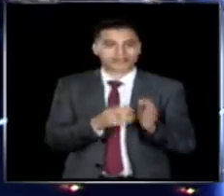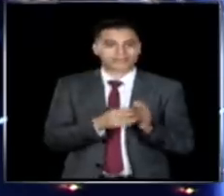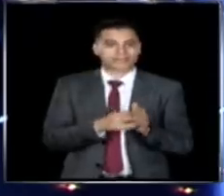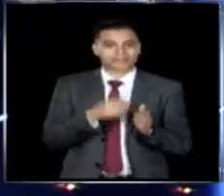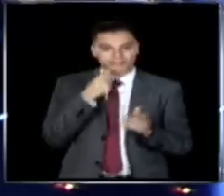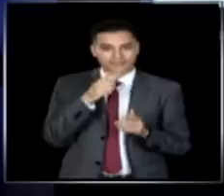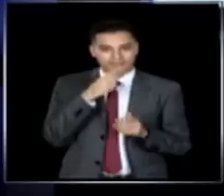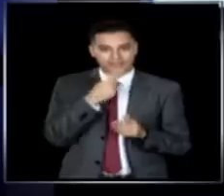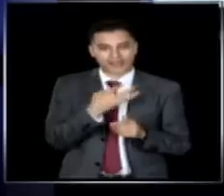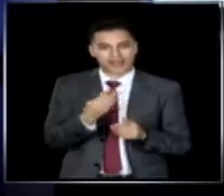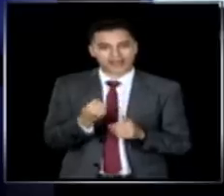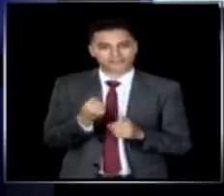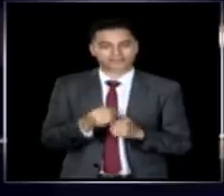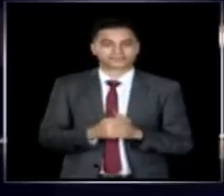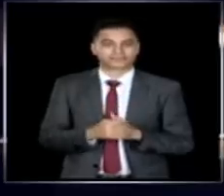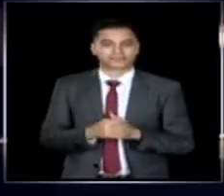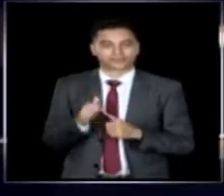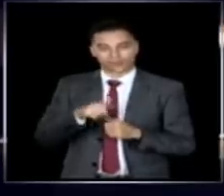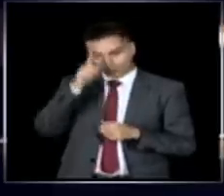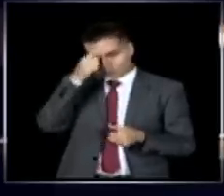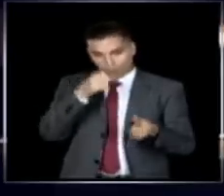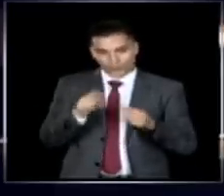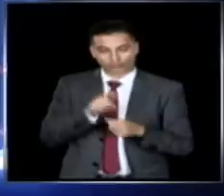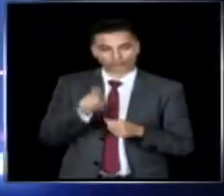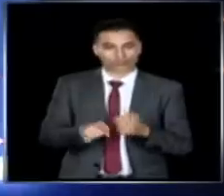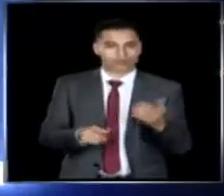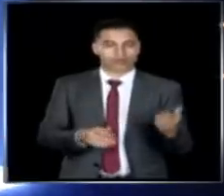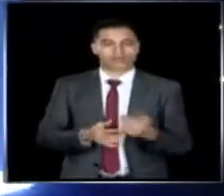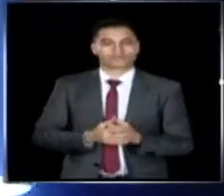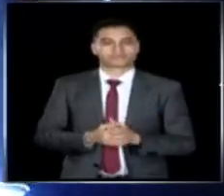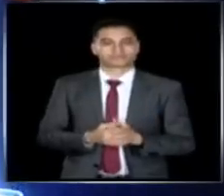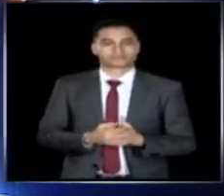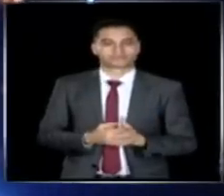اسكندرية 40. علوم والسؤال هو: